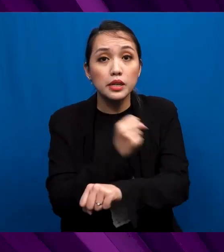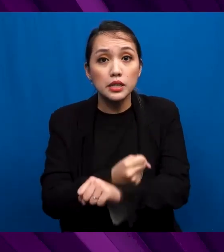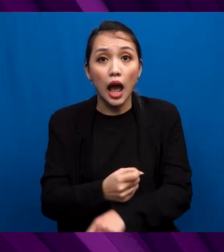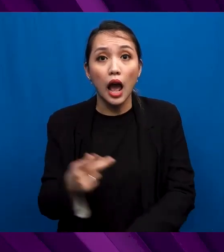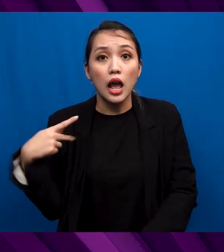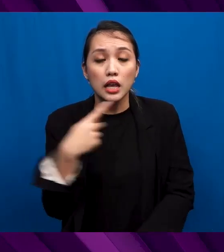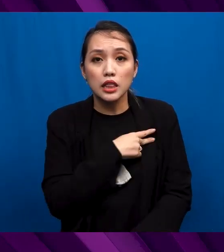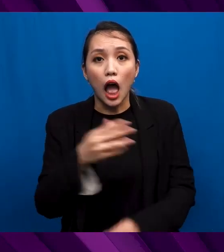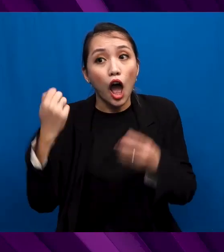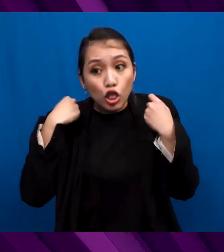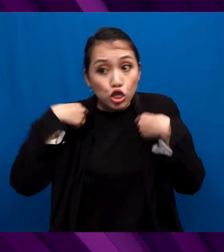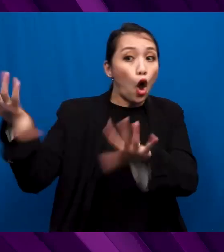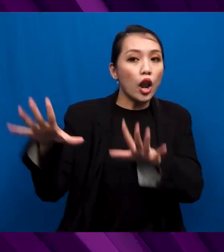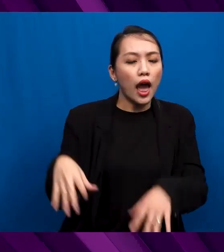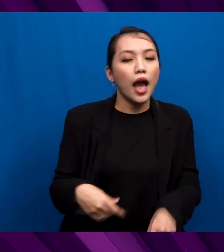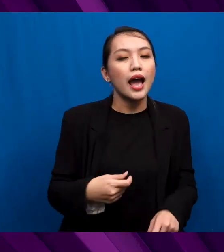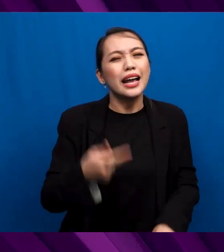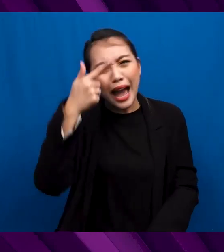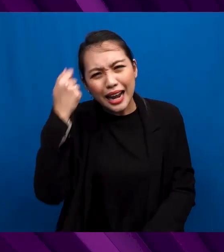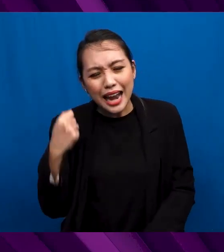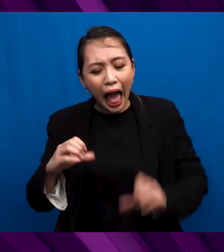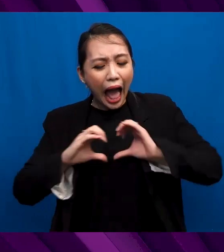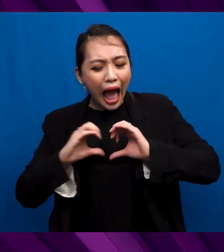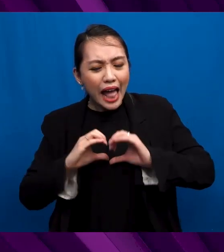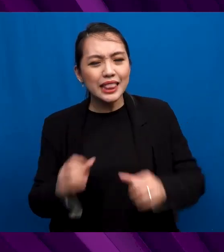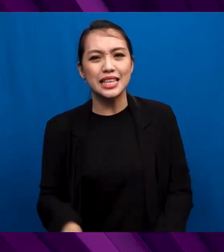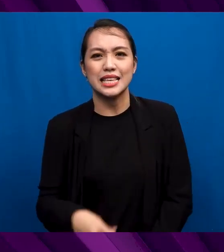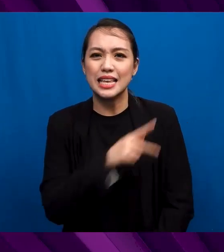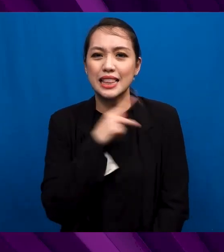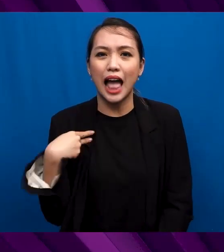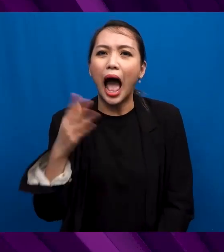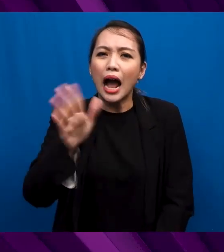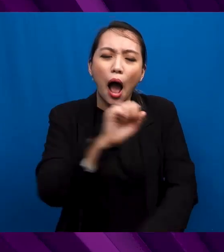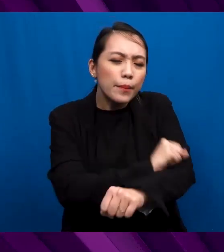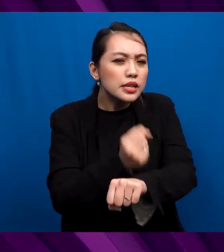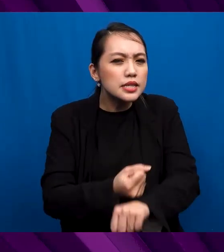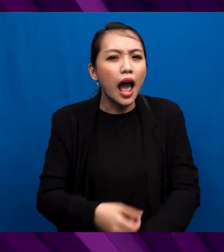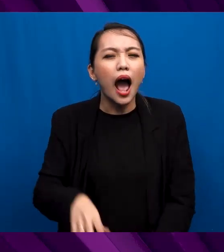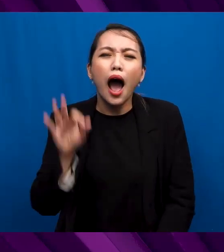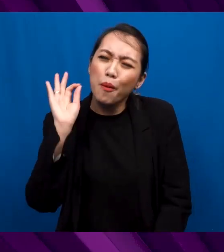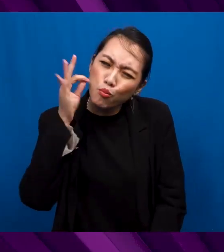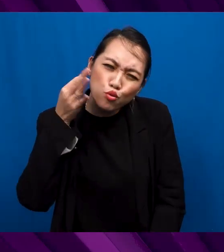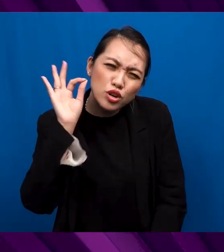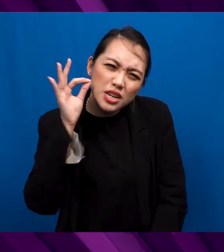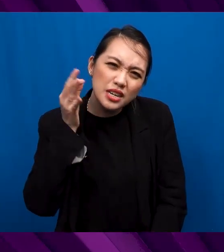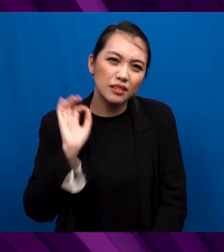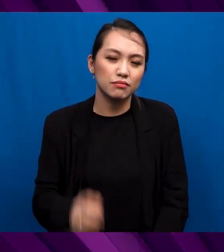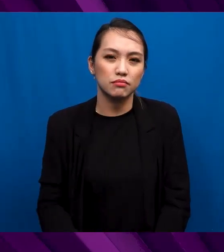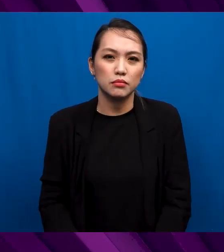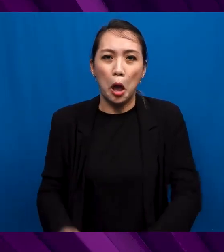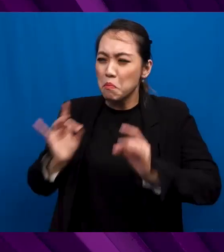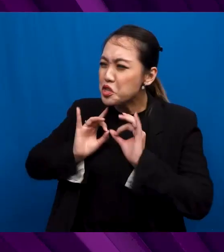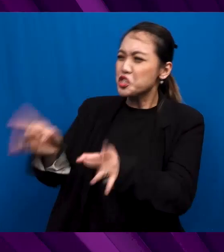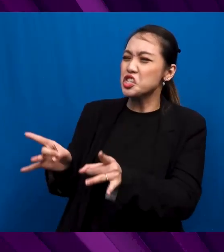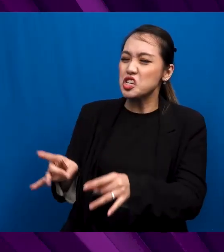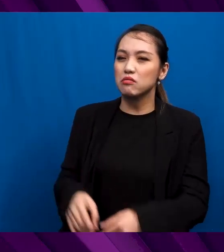mentah-mentah karena hati kita nggak mau mengampuni. Ini si Simeon, saudarinya, sisternya dizolimi.